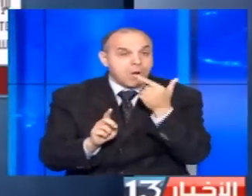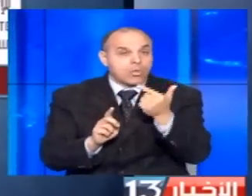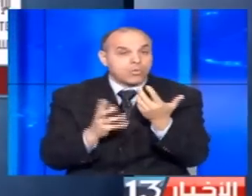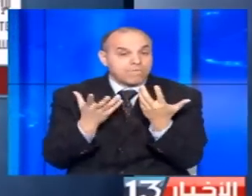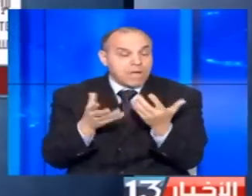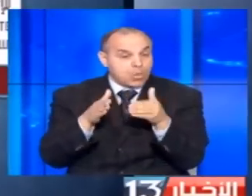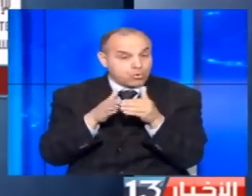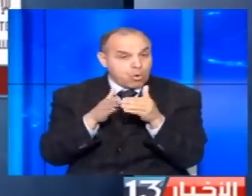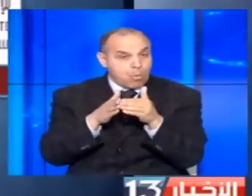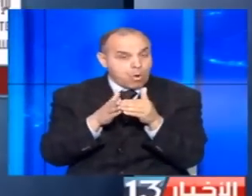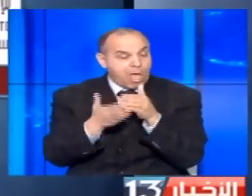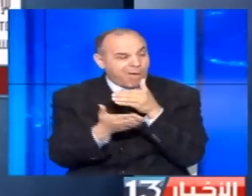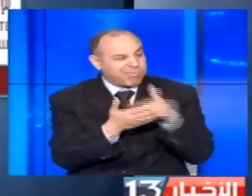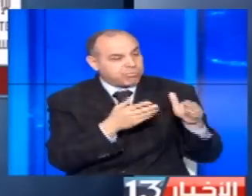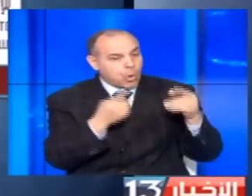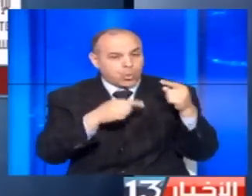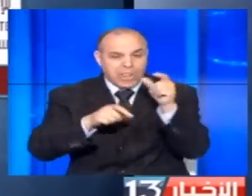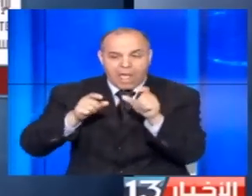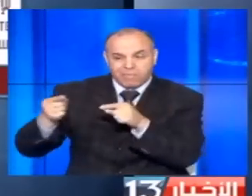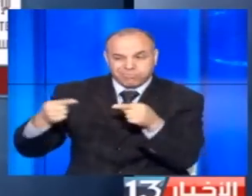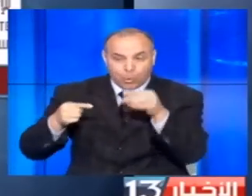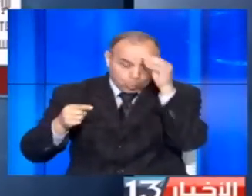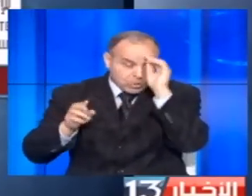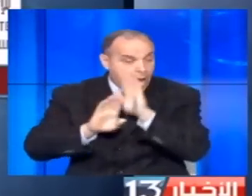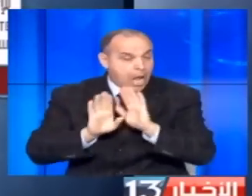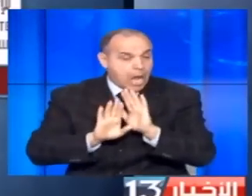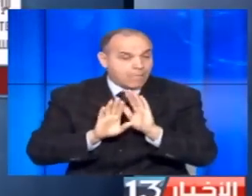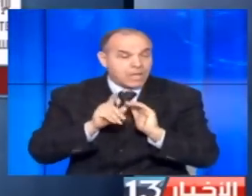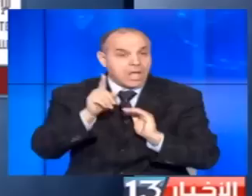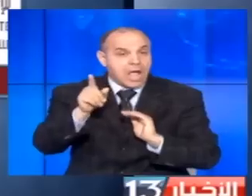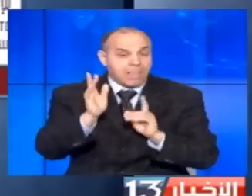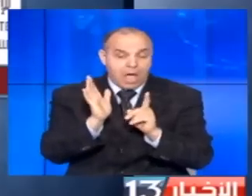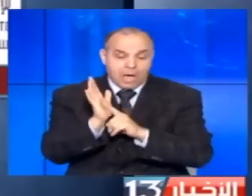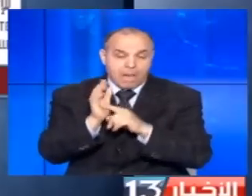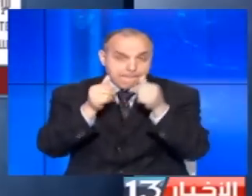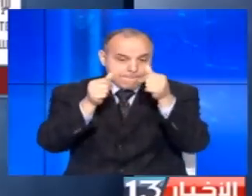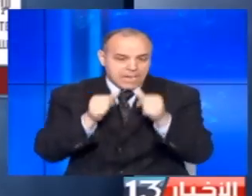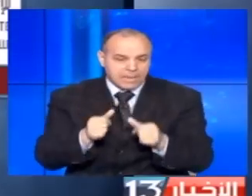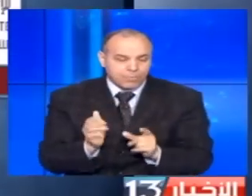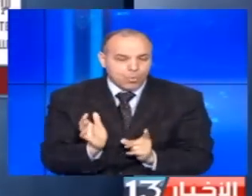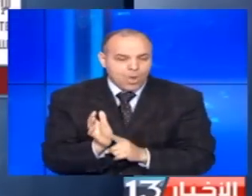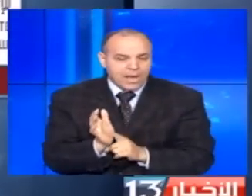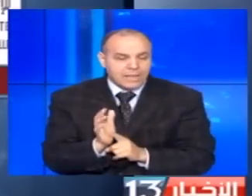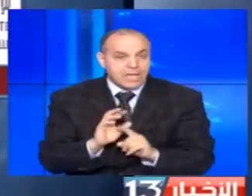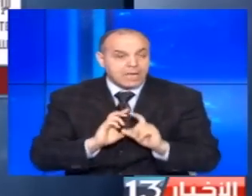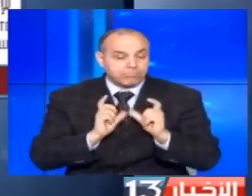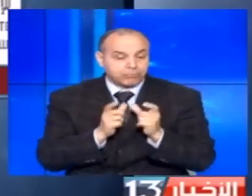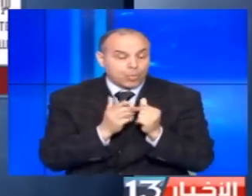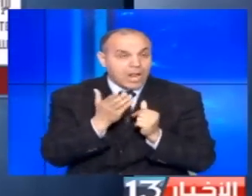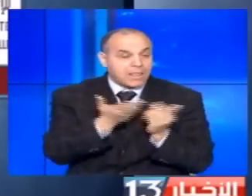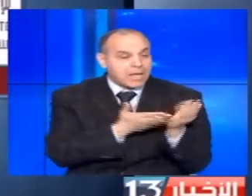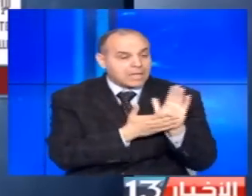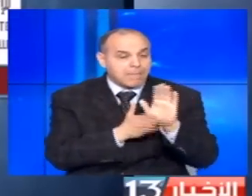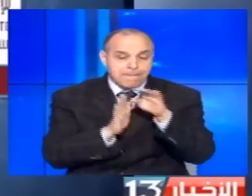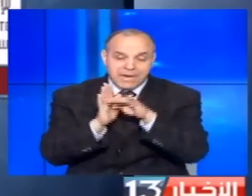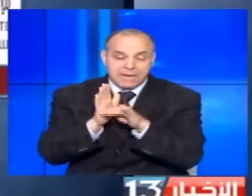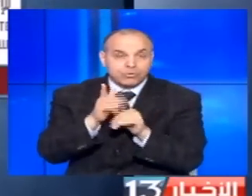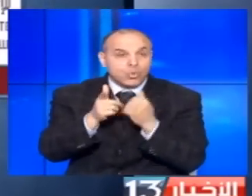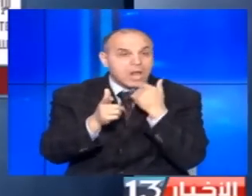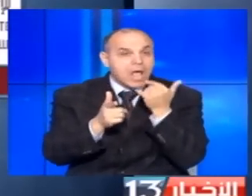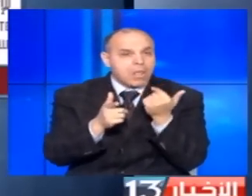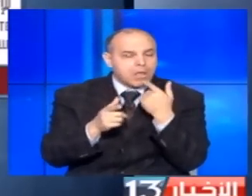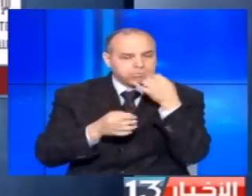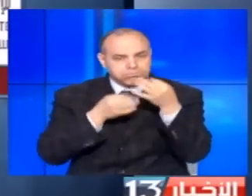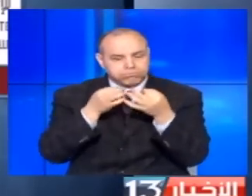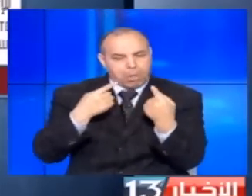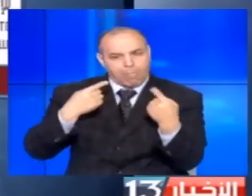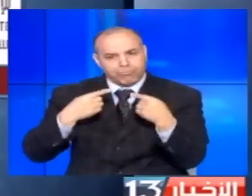يدعو الى الاقصاء ضد فئه من التونسيين وفق نص البلاغ واكدت الهيكه ان مقدم البرنامج لم يتدخل